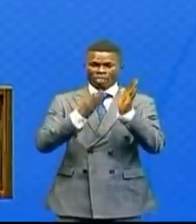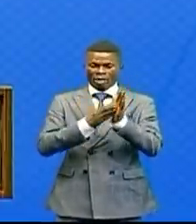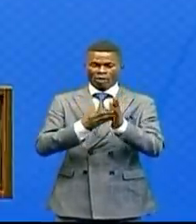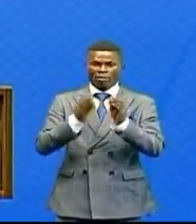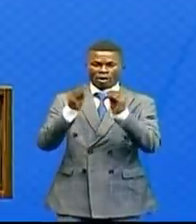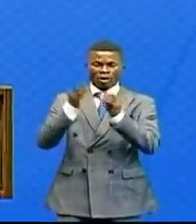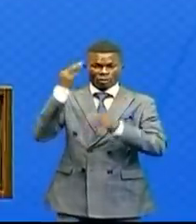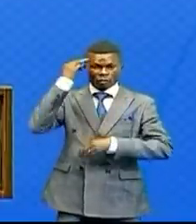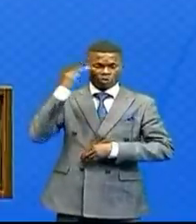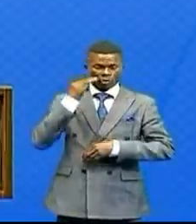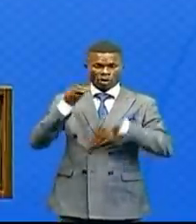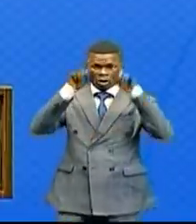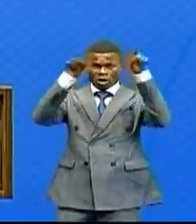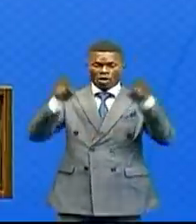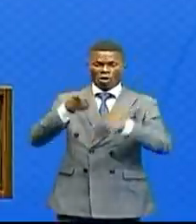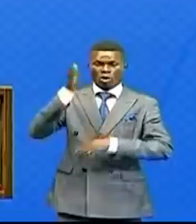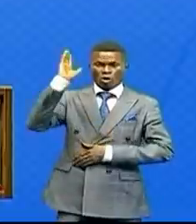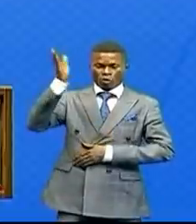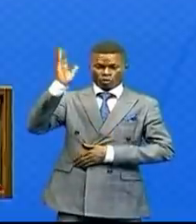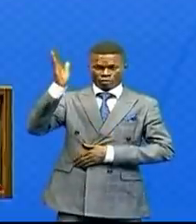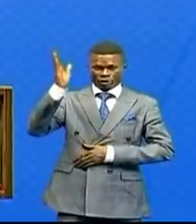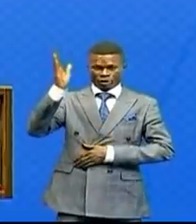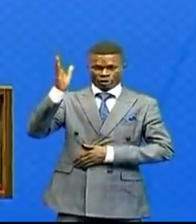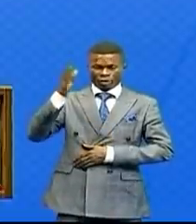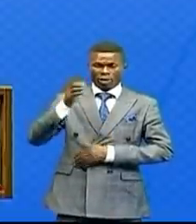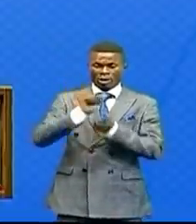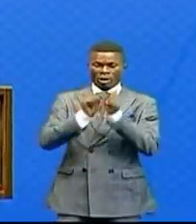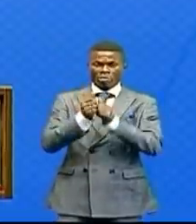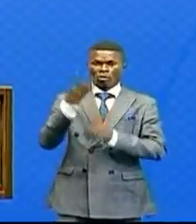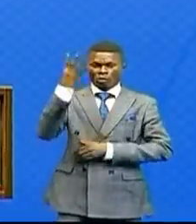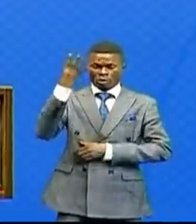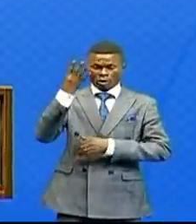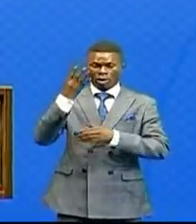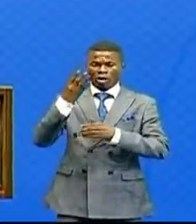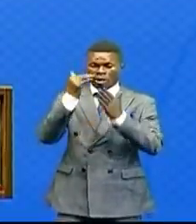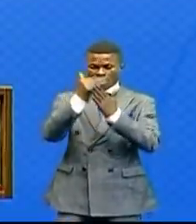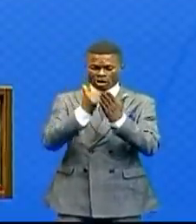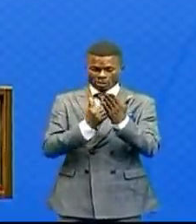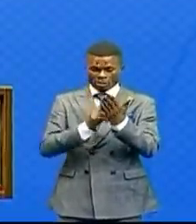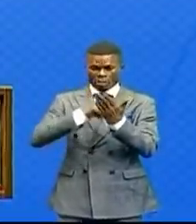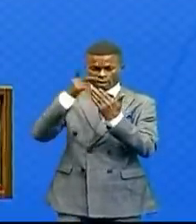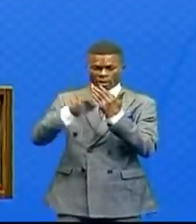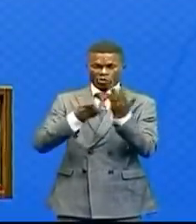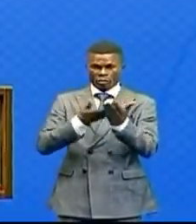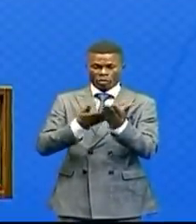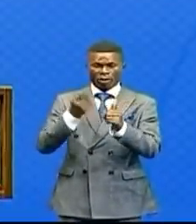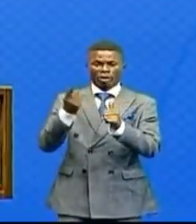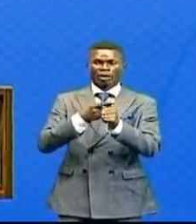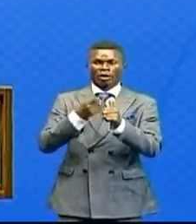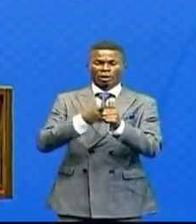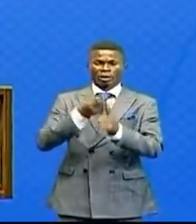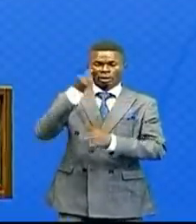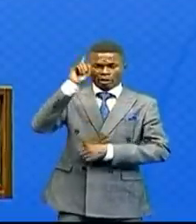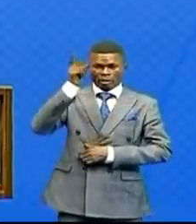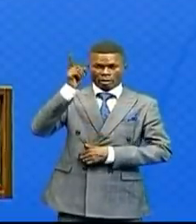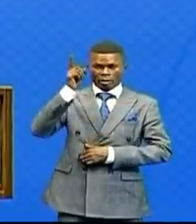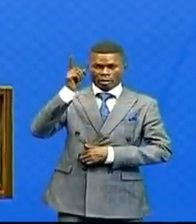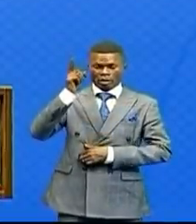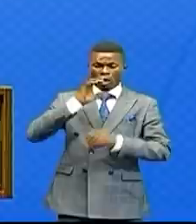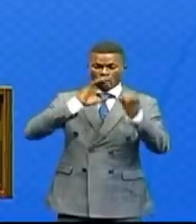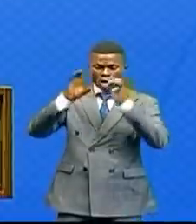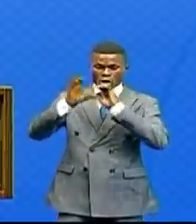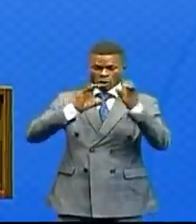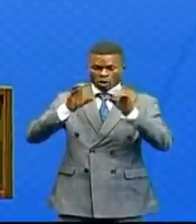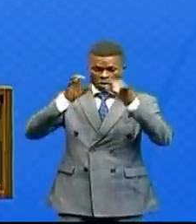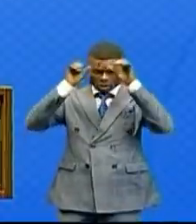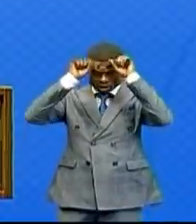des ministres par visioconférence. 4 points étaient inscrits à l'ordre du jour, à savoir 1. Communication